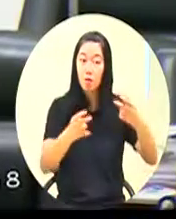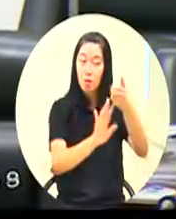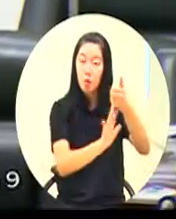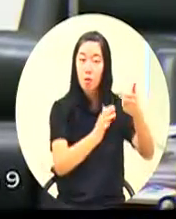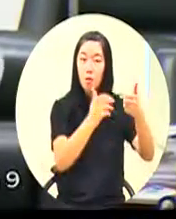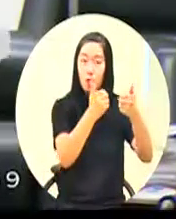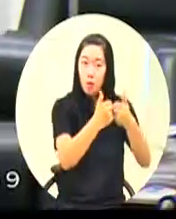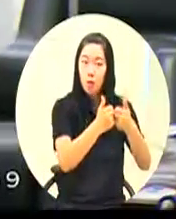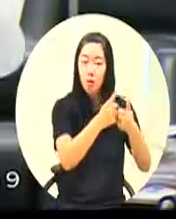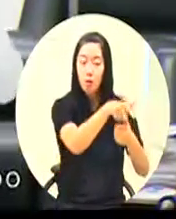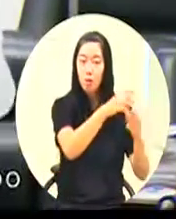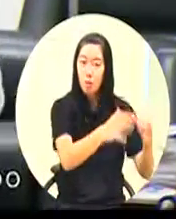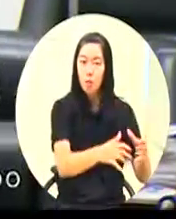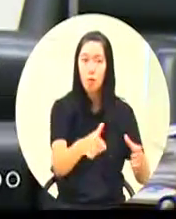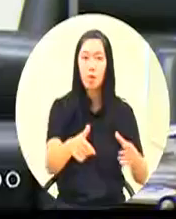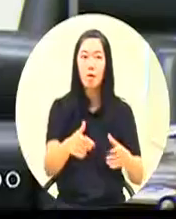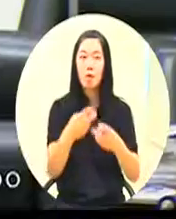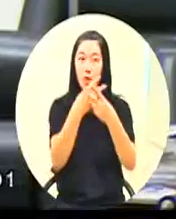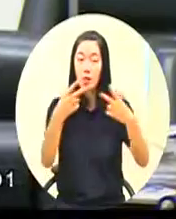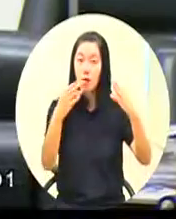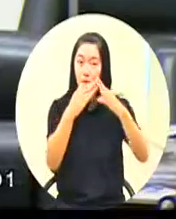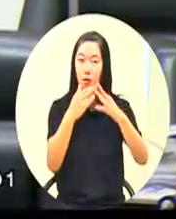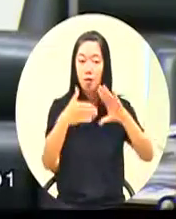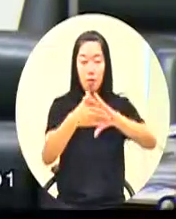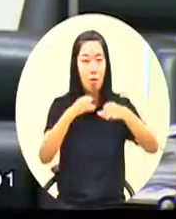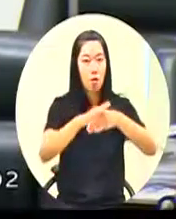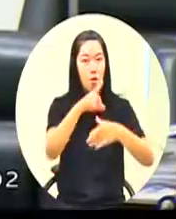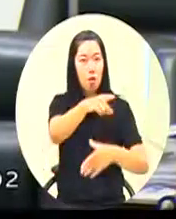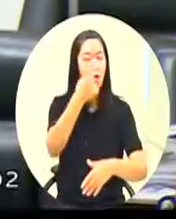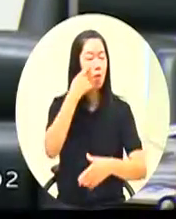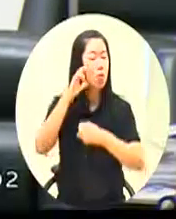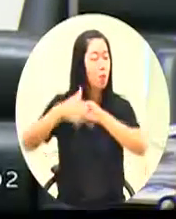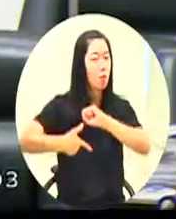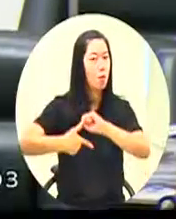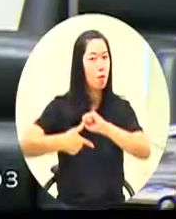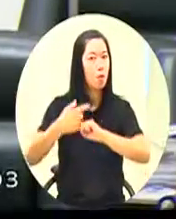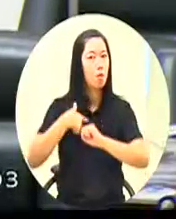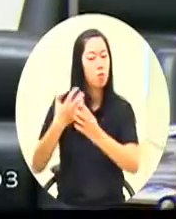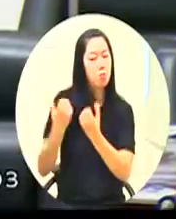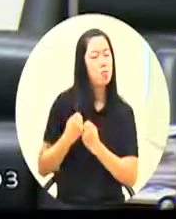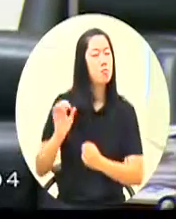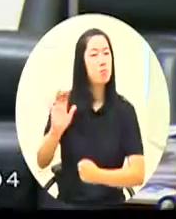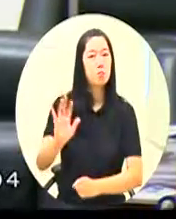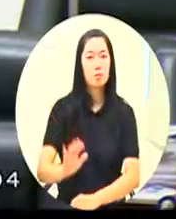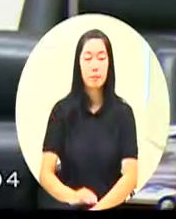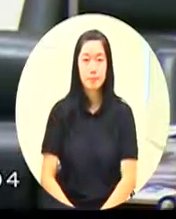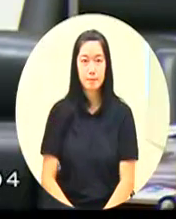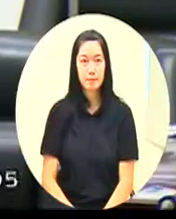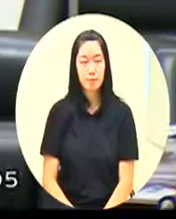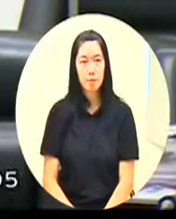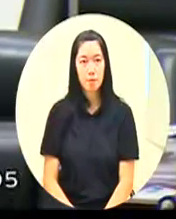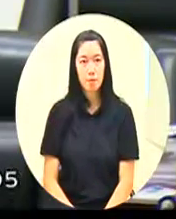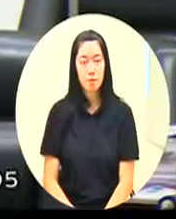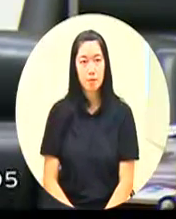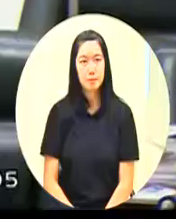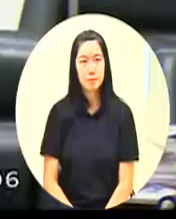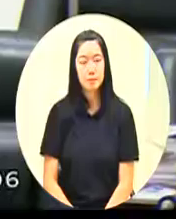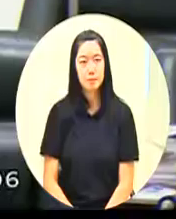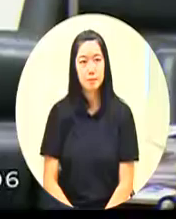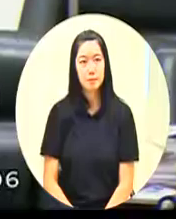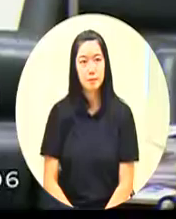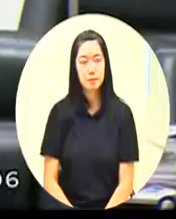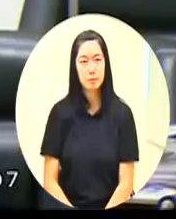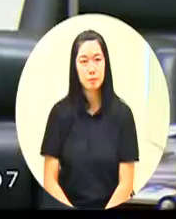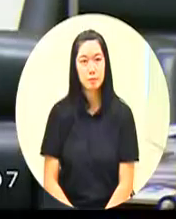好，然后呢，客家文化你就可以不在意。我想我没有办法接受这样的一个说法跟看法。好，包